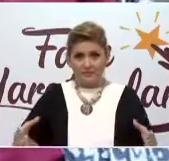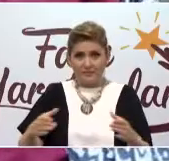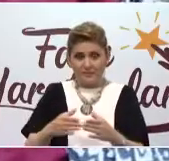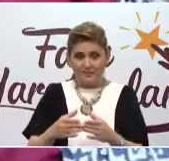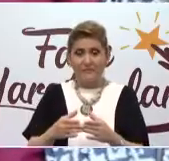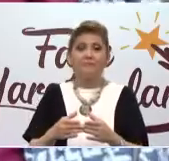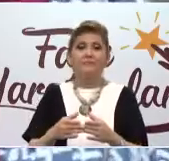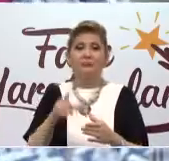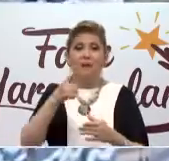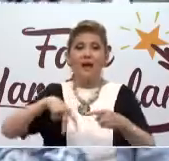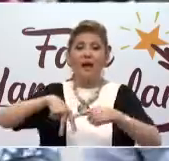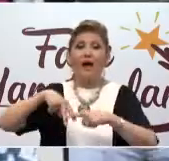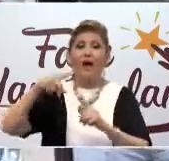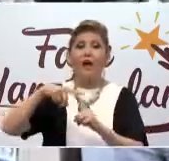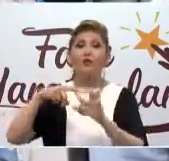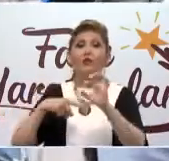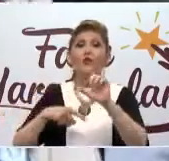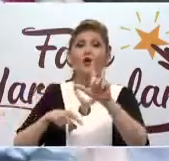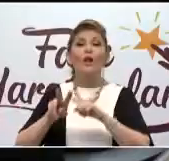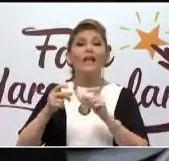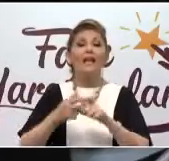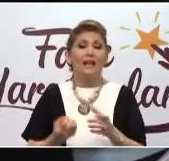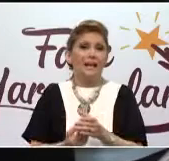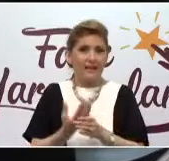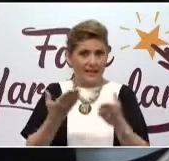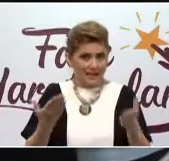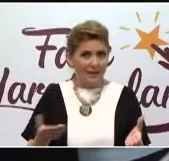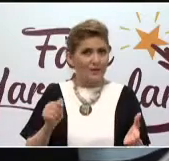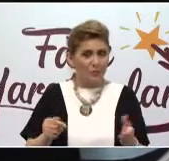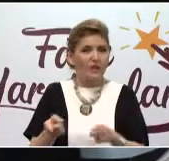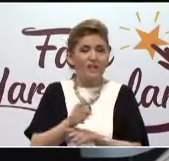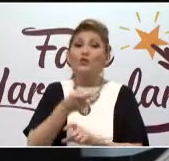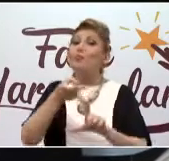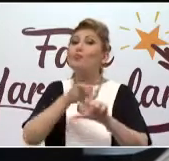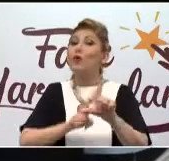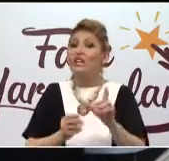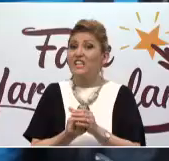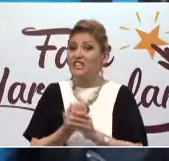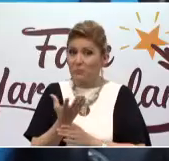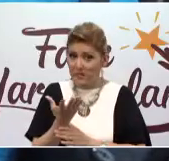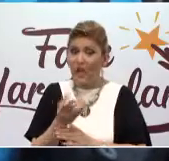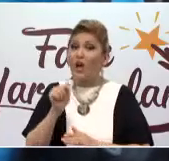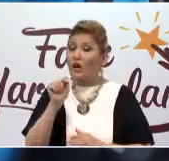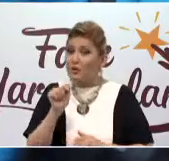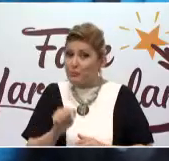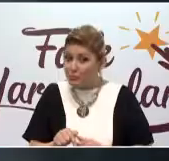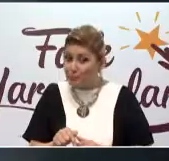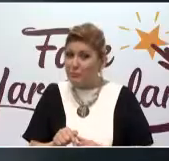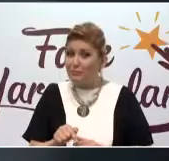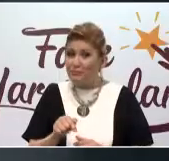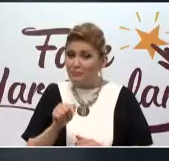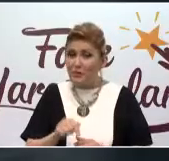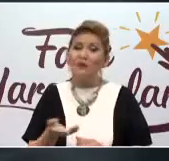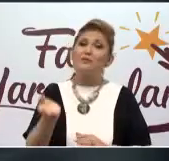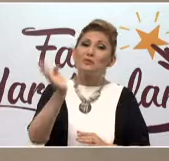bir atölye ortamı ilerletebilmek ve buradan çeşitli projelerin çıkması. Ve buradan da